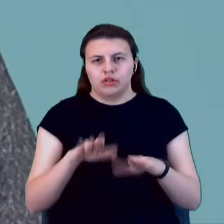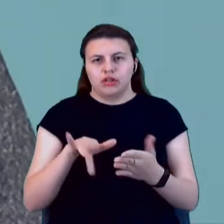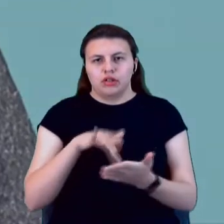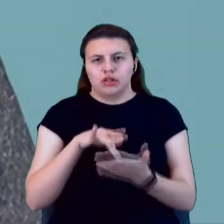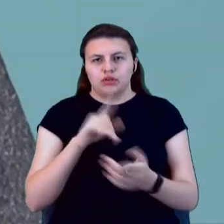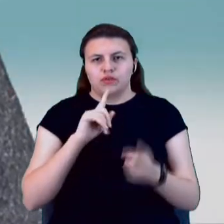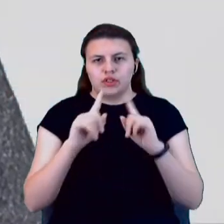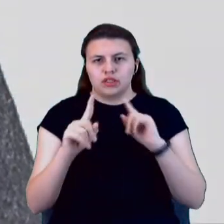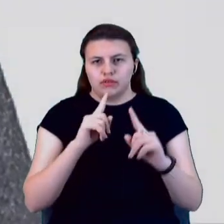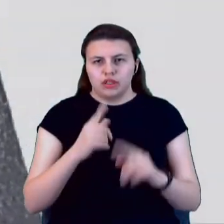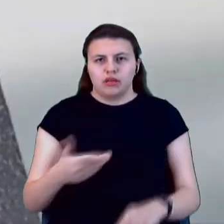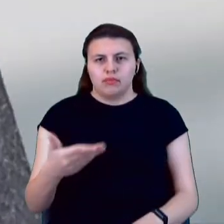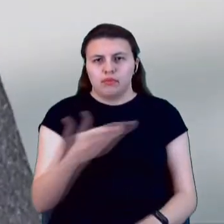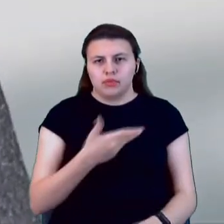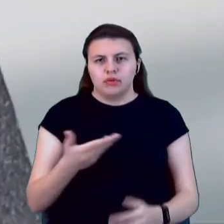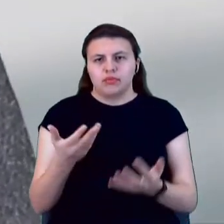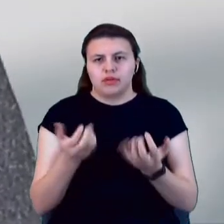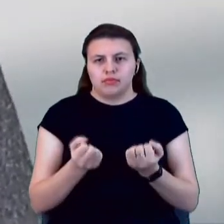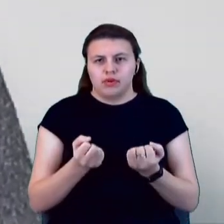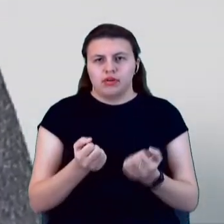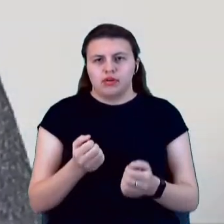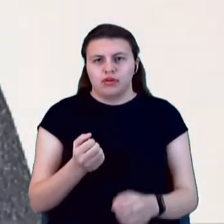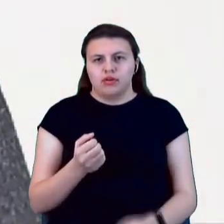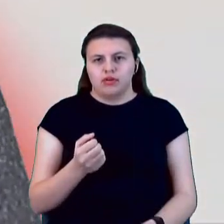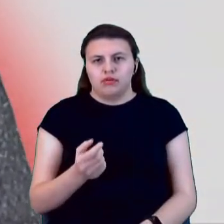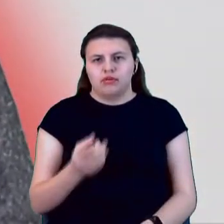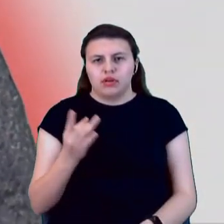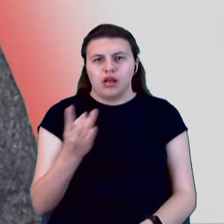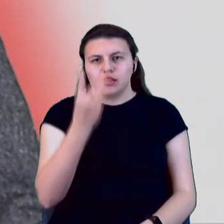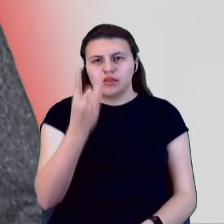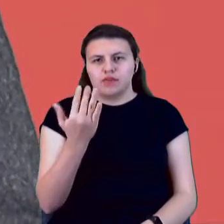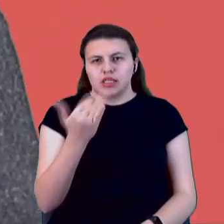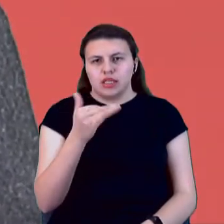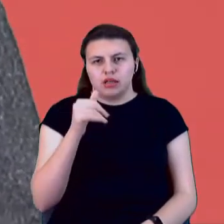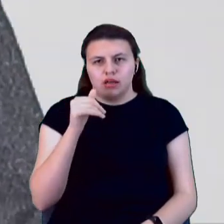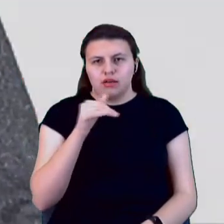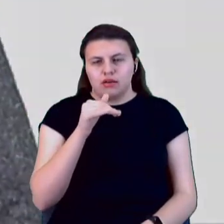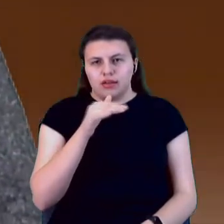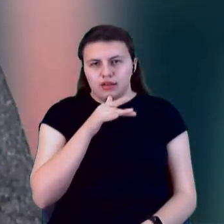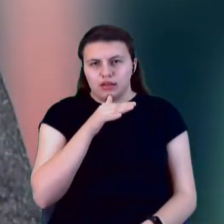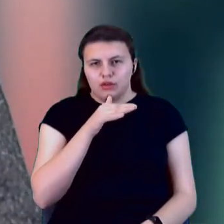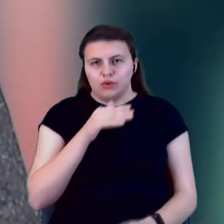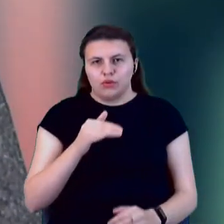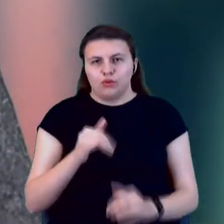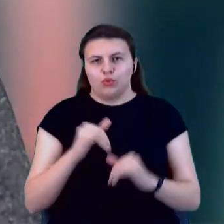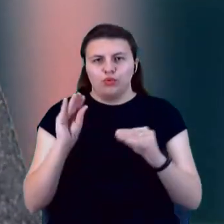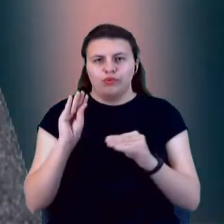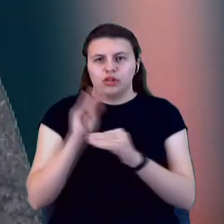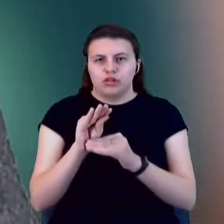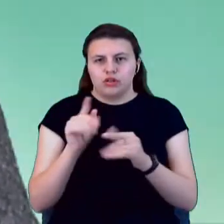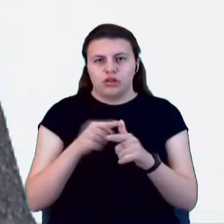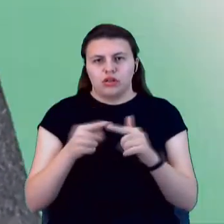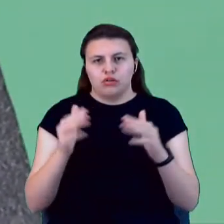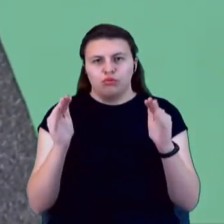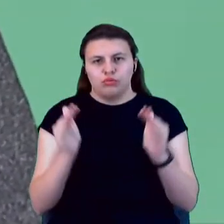мы принимаем раз, да, в несколько лет, увеличивая или уменьшая городские налоги